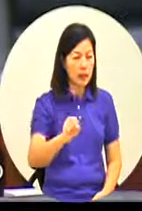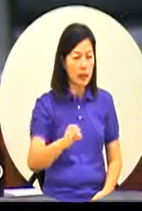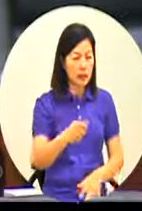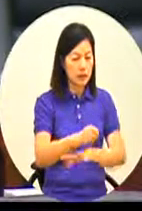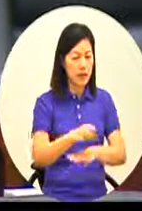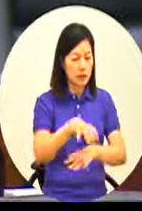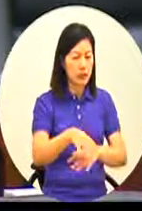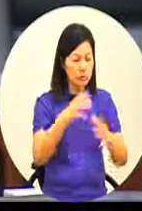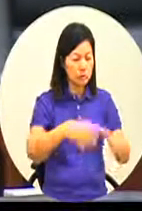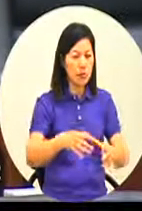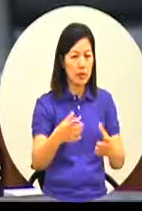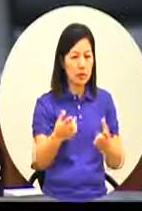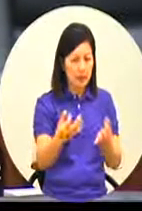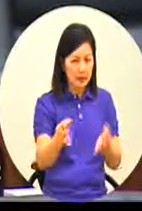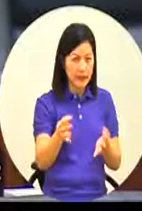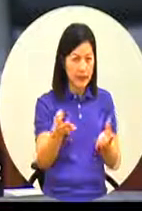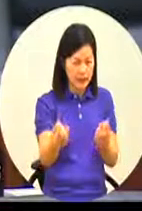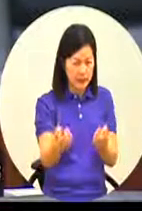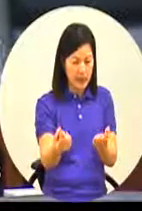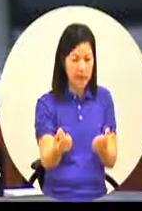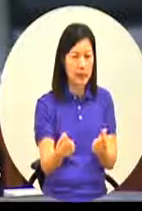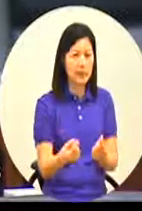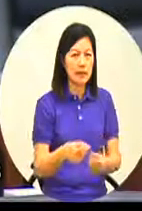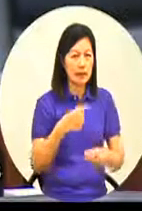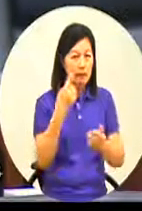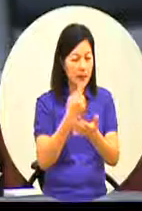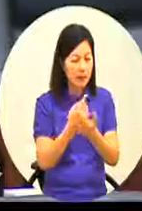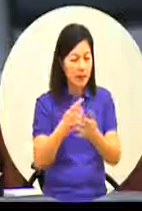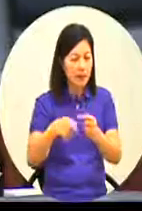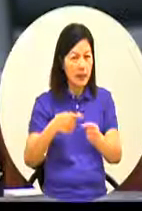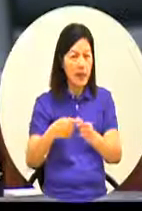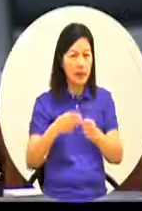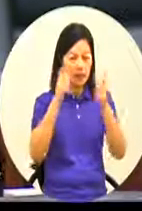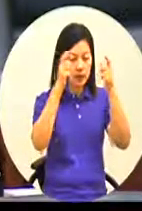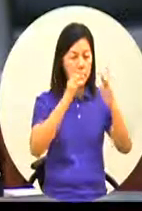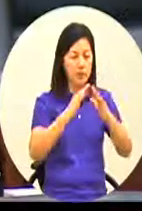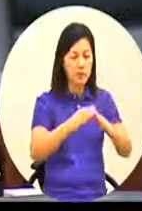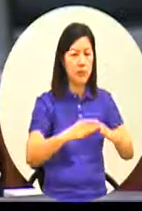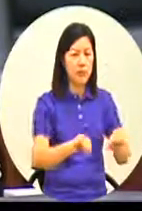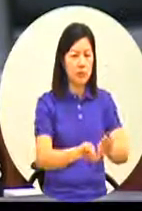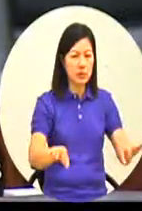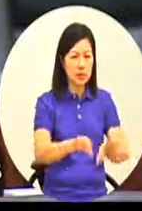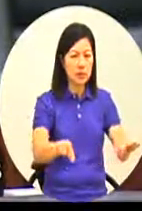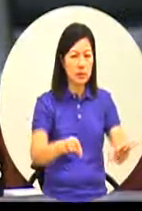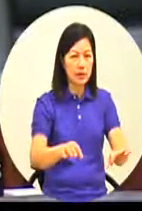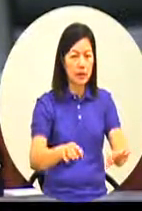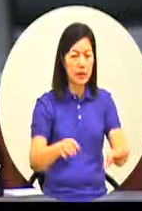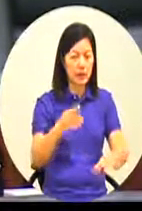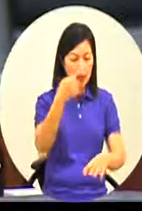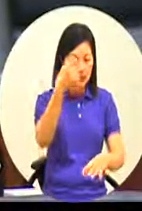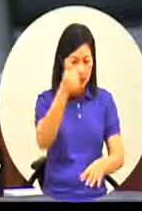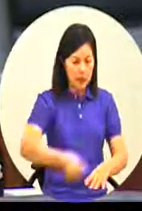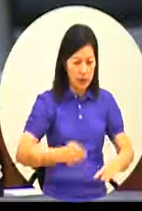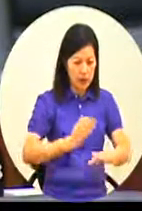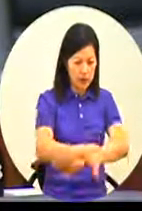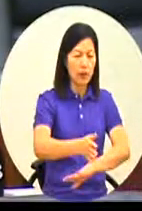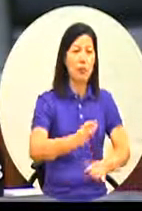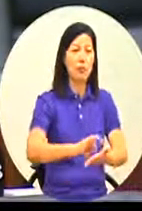等于每年啊花在这个地方，高雄市的管线上面超过1亿，两个单位超过